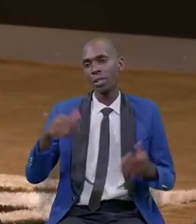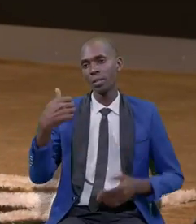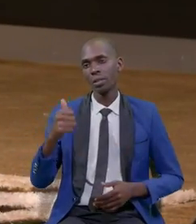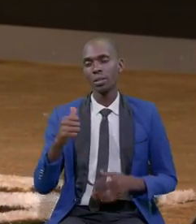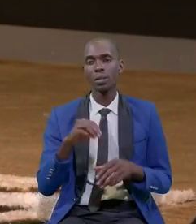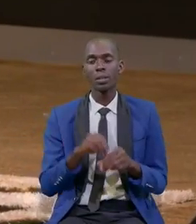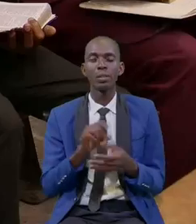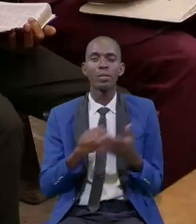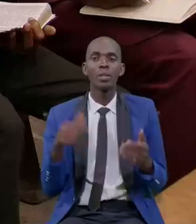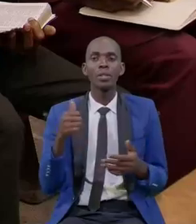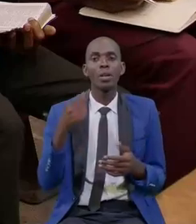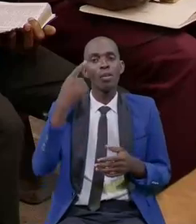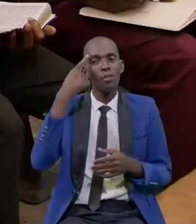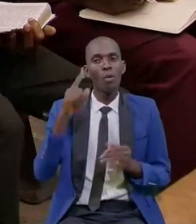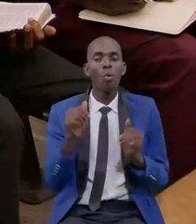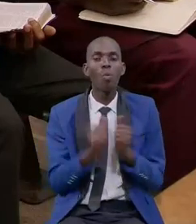10.